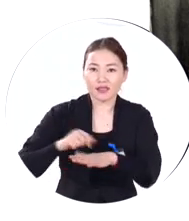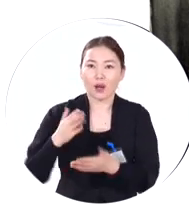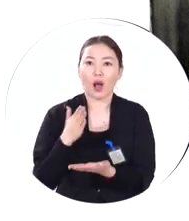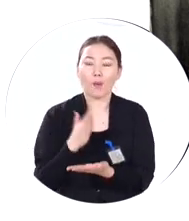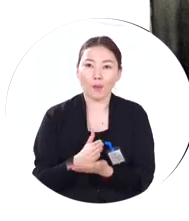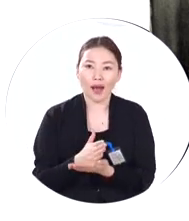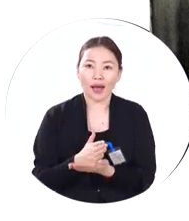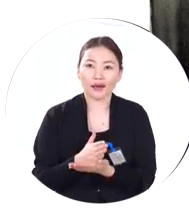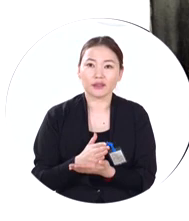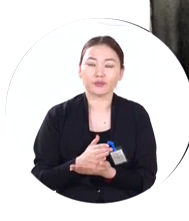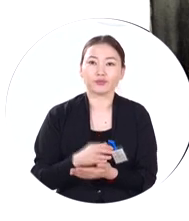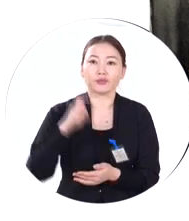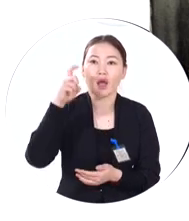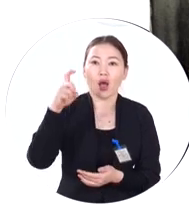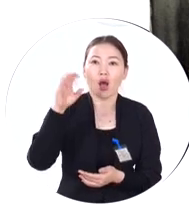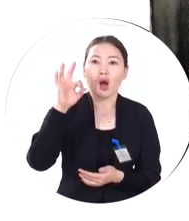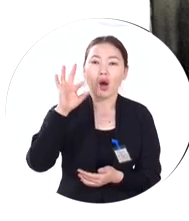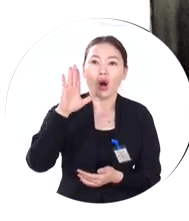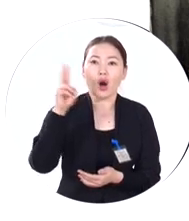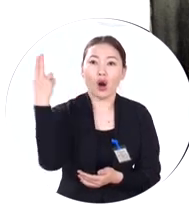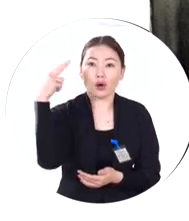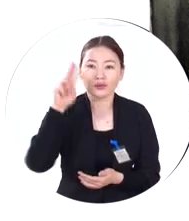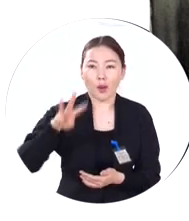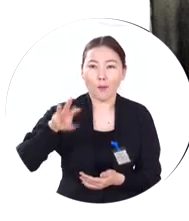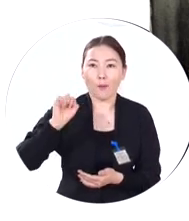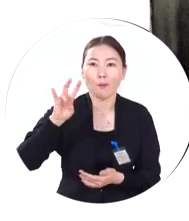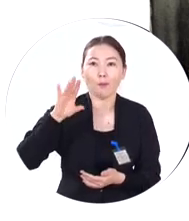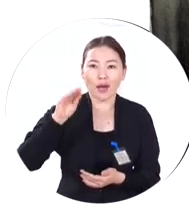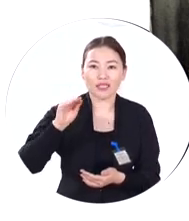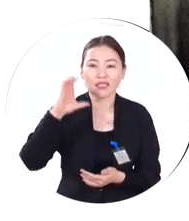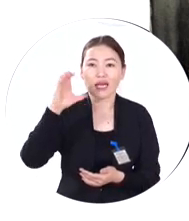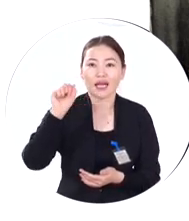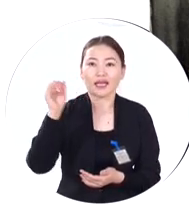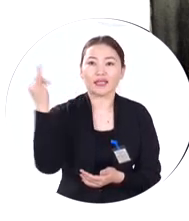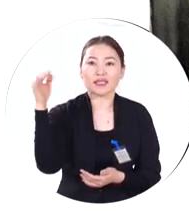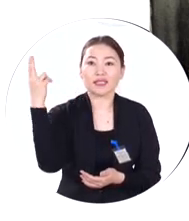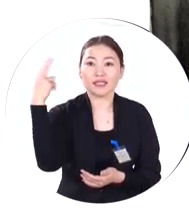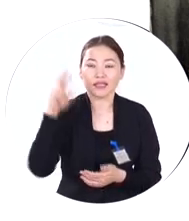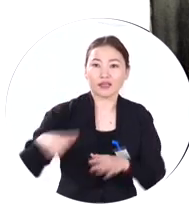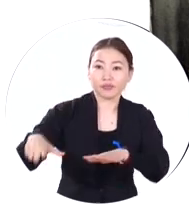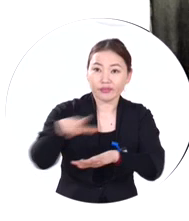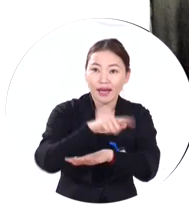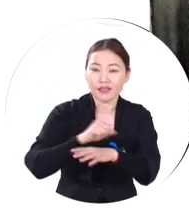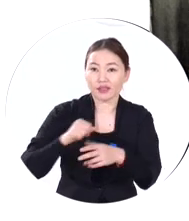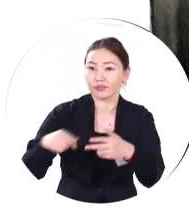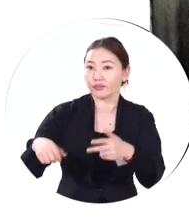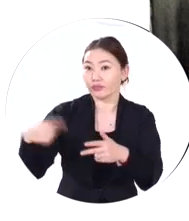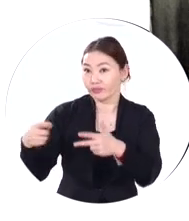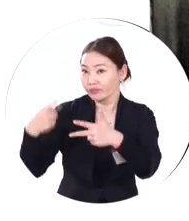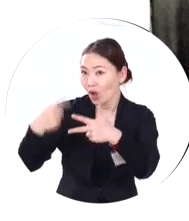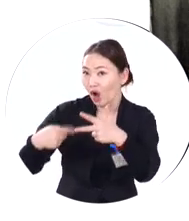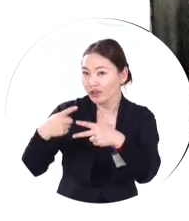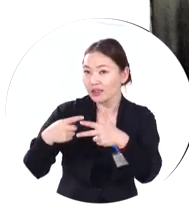суугчдыг захируулсан. Ховдын манж сайдын газар нь хүрээнд байсан сайдын газартай адил эрхтэй бөгөөд Манжин хааны зарлигаар